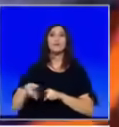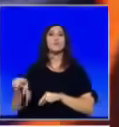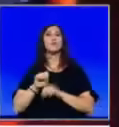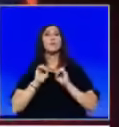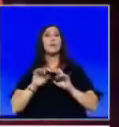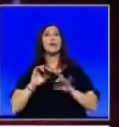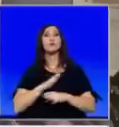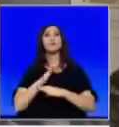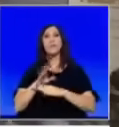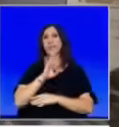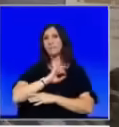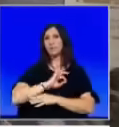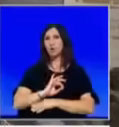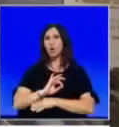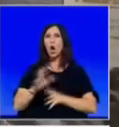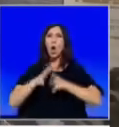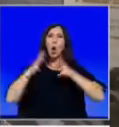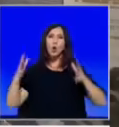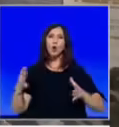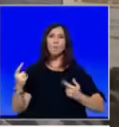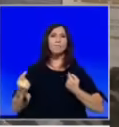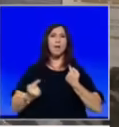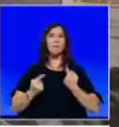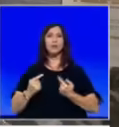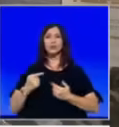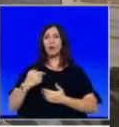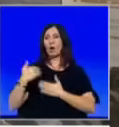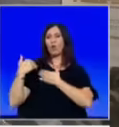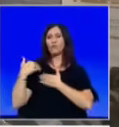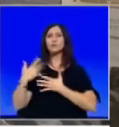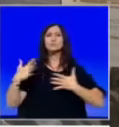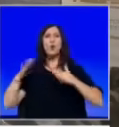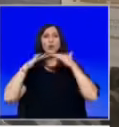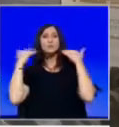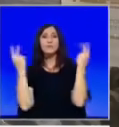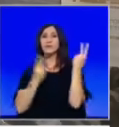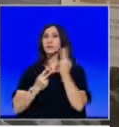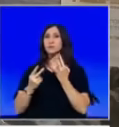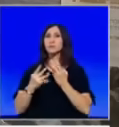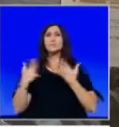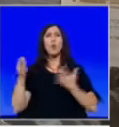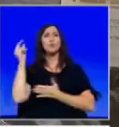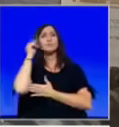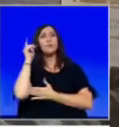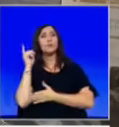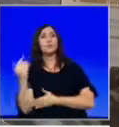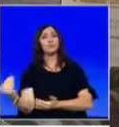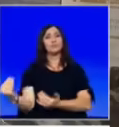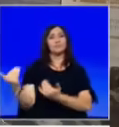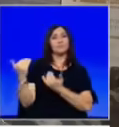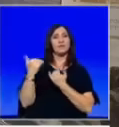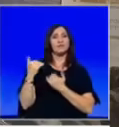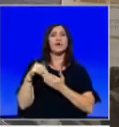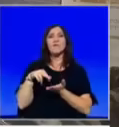предаването «Последният печели». Огромна емоция, отговорност, много усмивки, разбира се и доста спомени, които нахлуват, вървейки тук